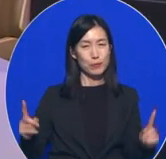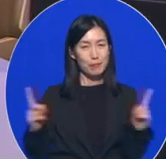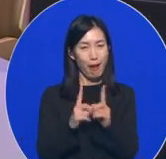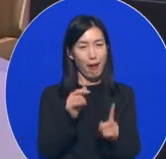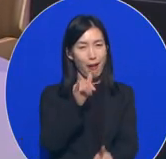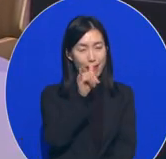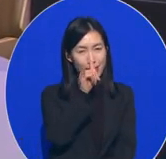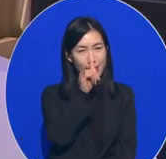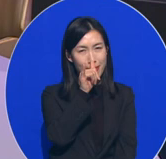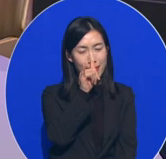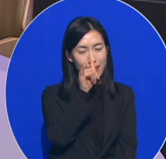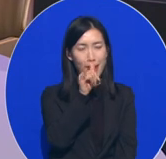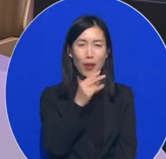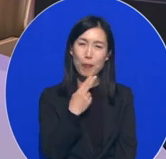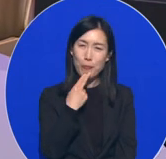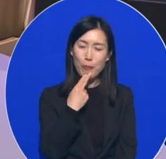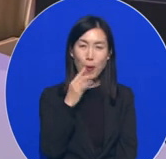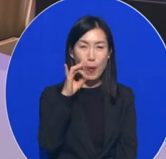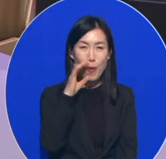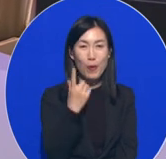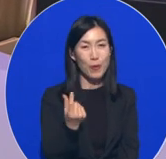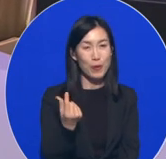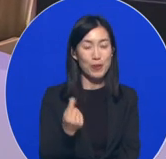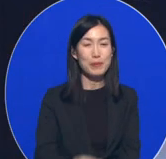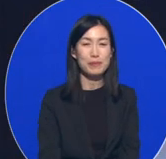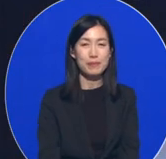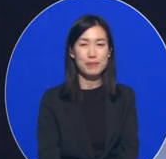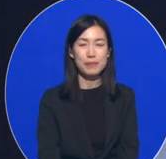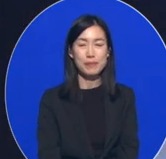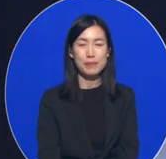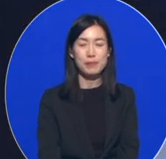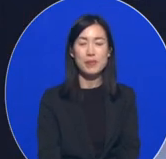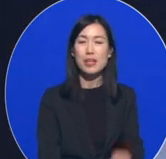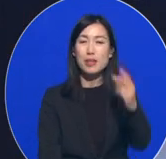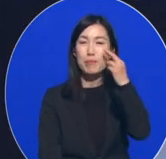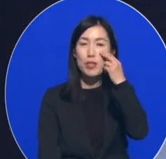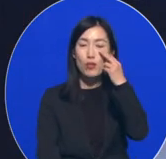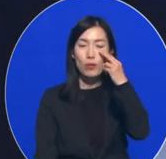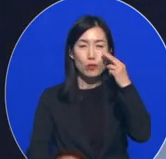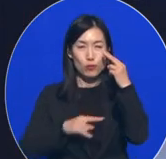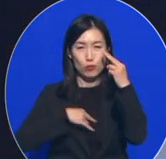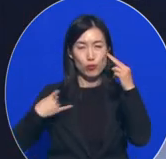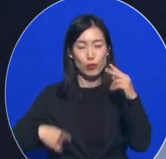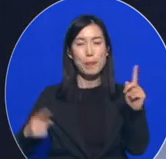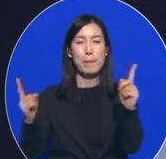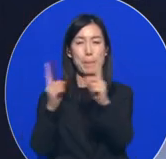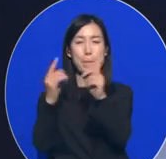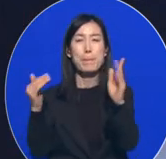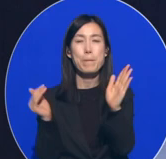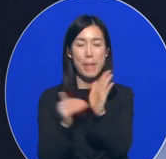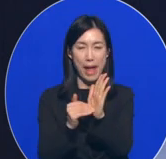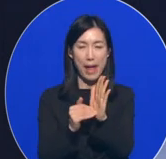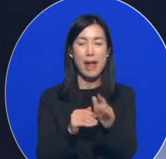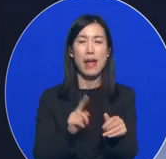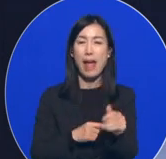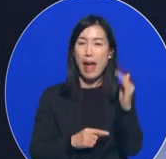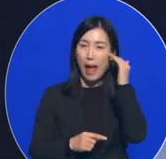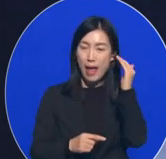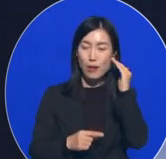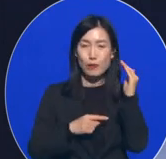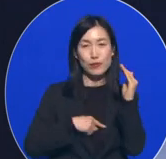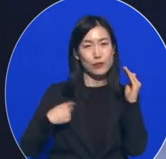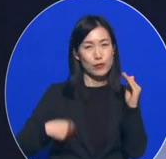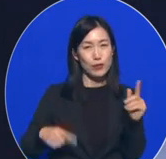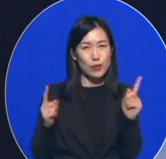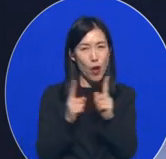여기에 좀 관심이 쏠리고 있죠 네 그렇습니다 미중 정상 회담이 진행됐던만큼 한중 정상회담 개최 여부에도